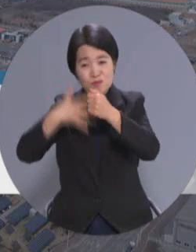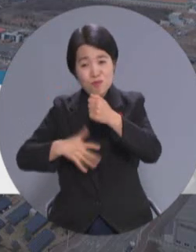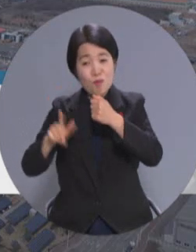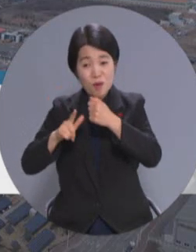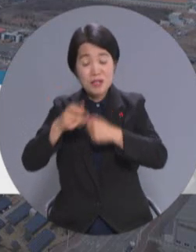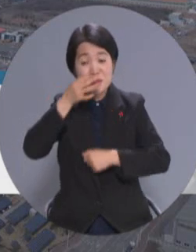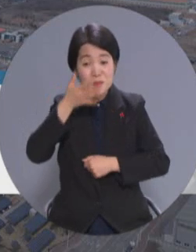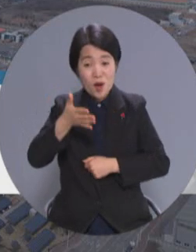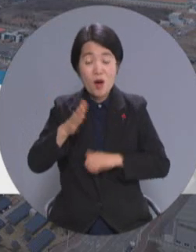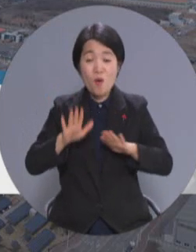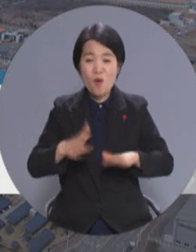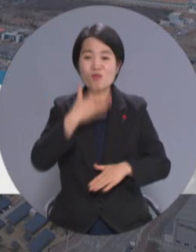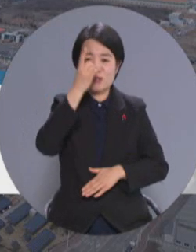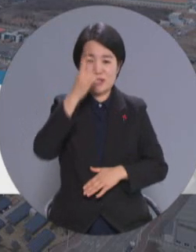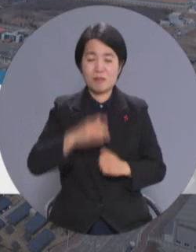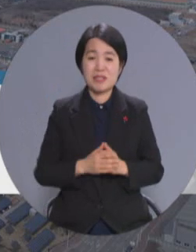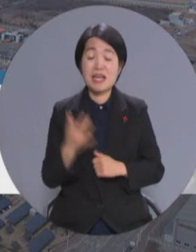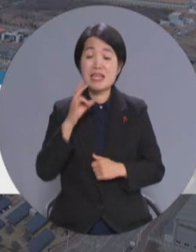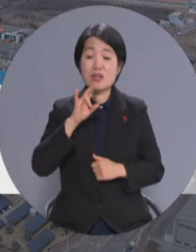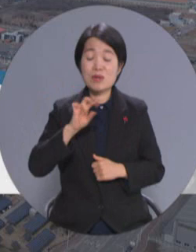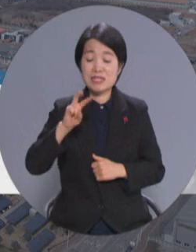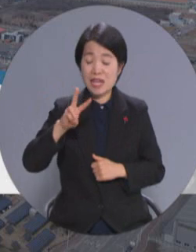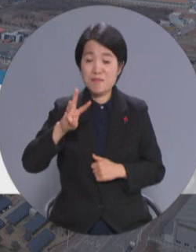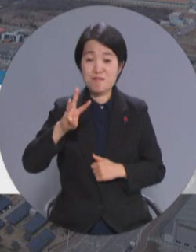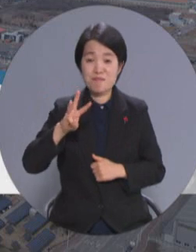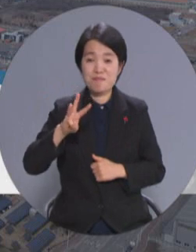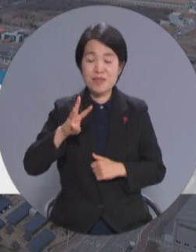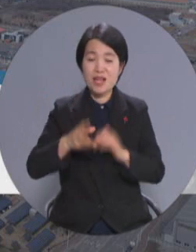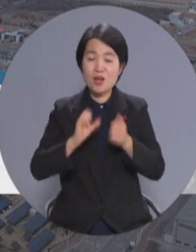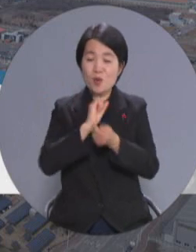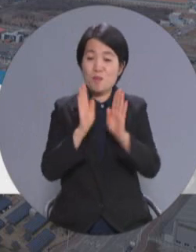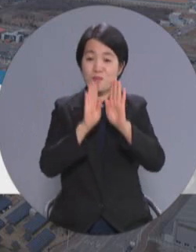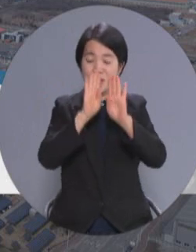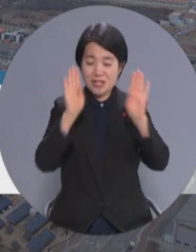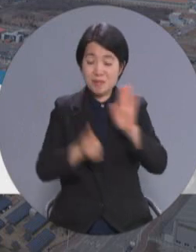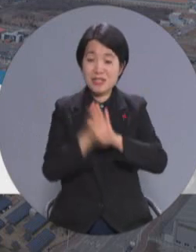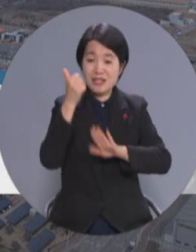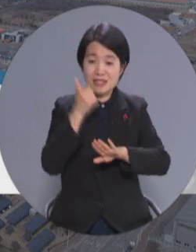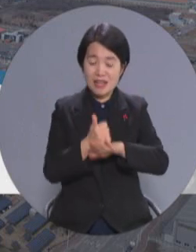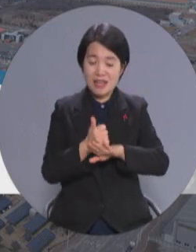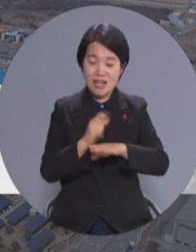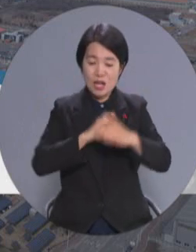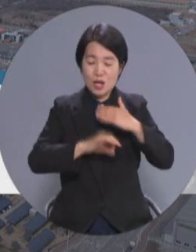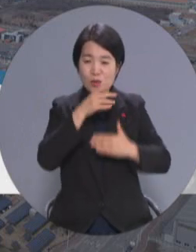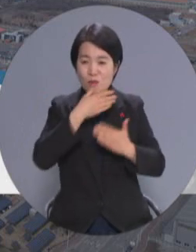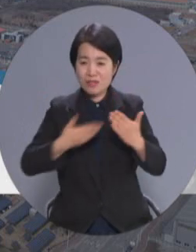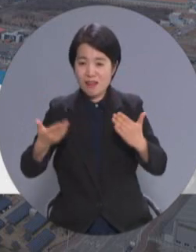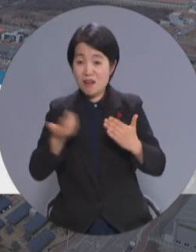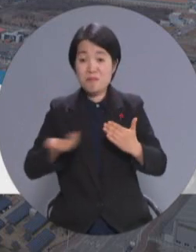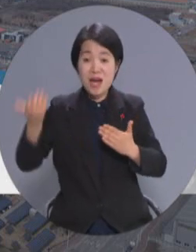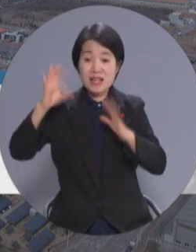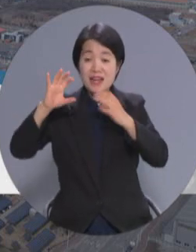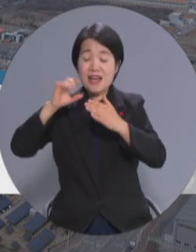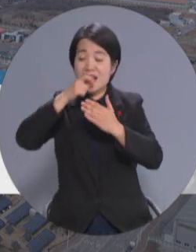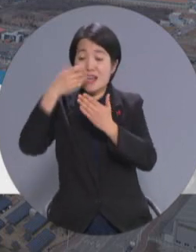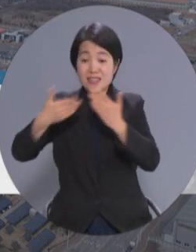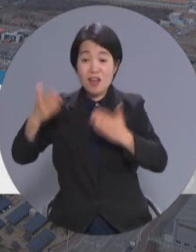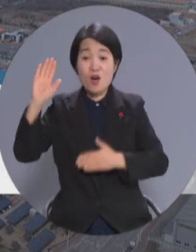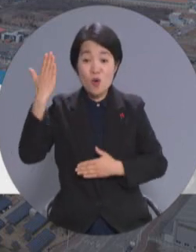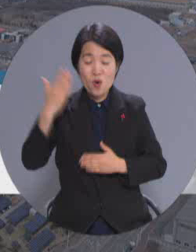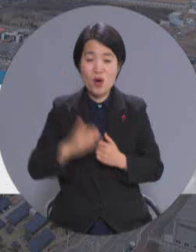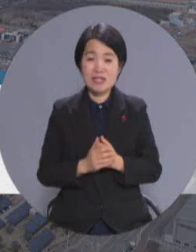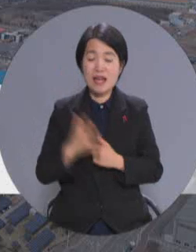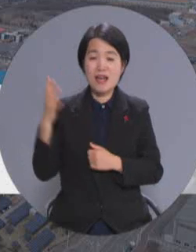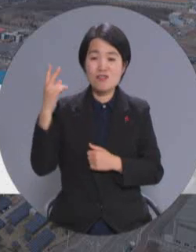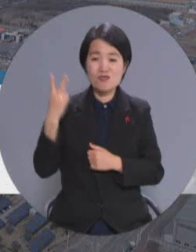순서입니다. 순천시는 2023 정원박람회 성공 개최와 동천 국가하천 지정 등 성과를 바탕으로 올 한